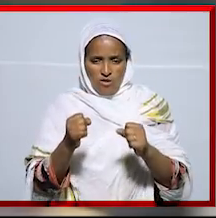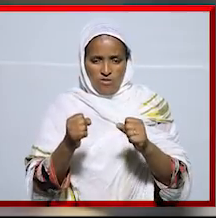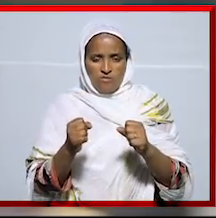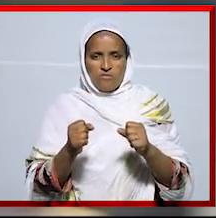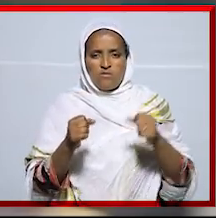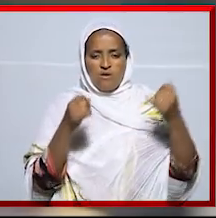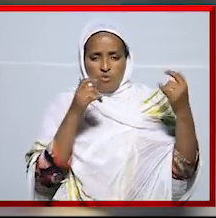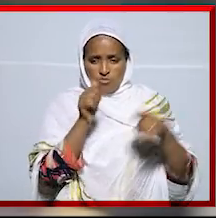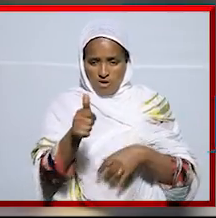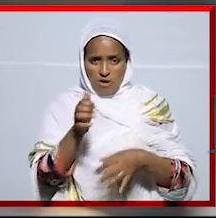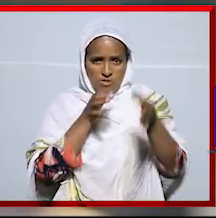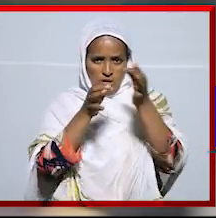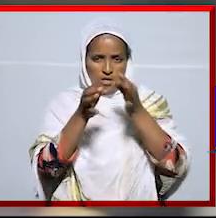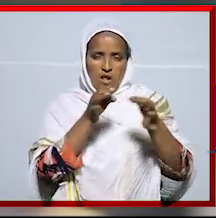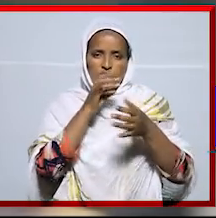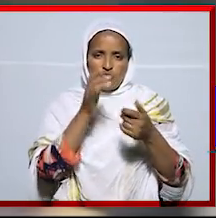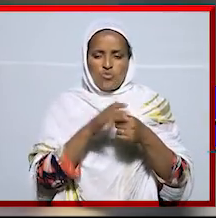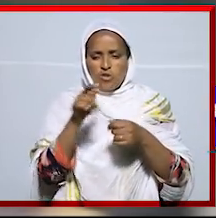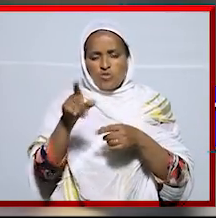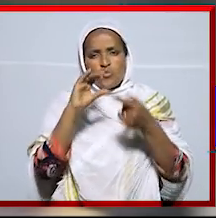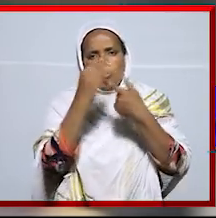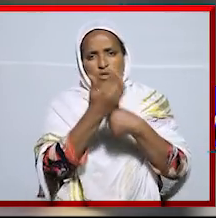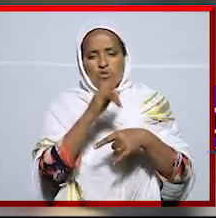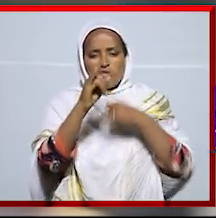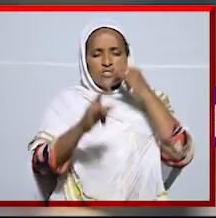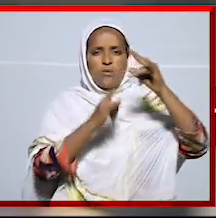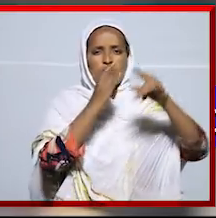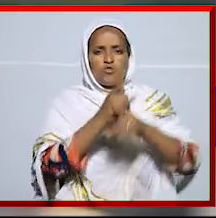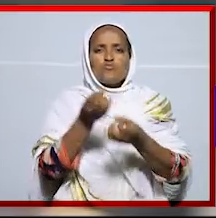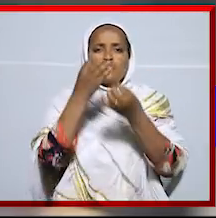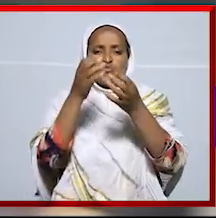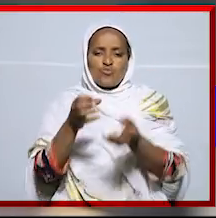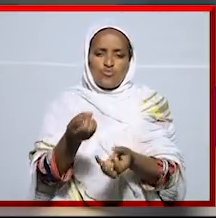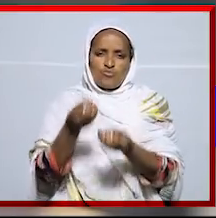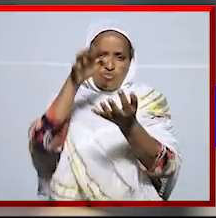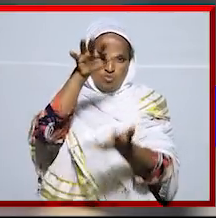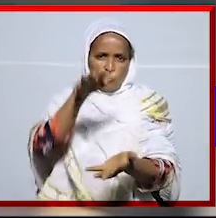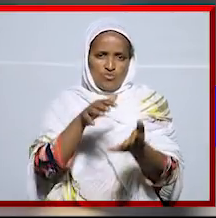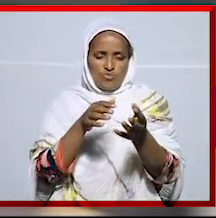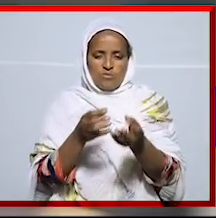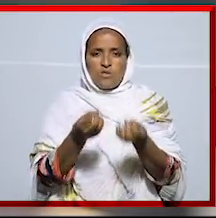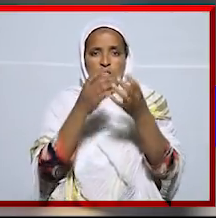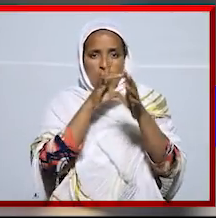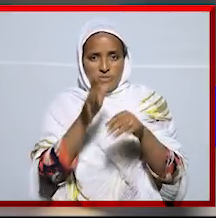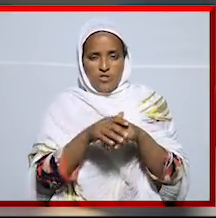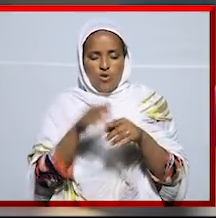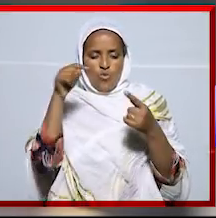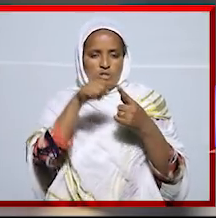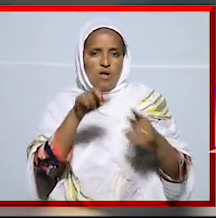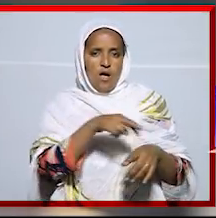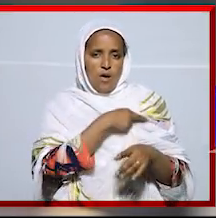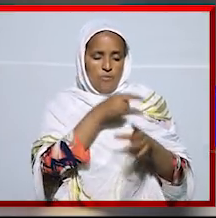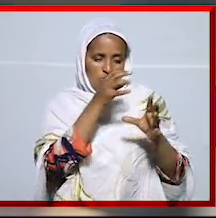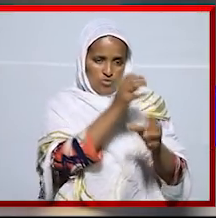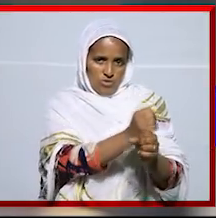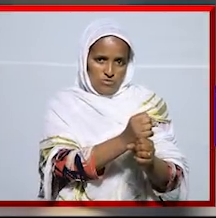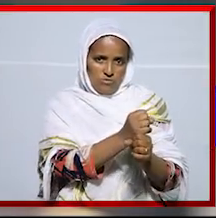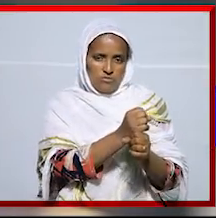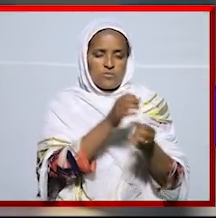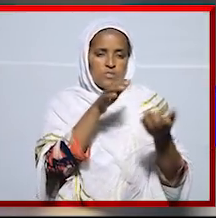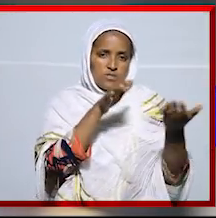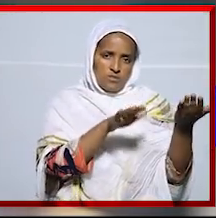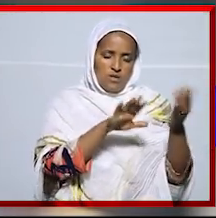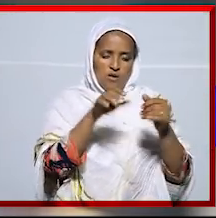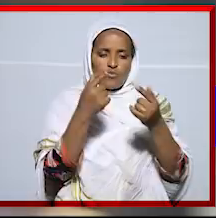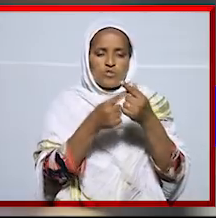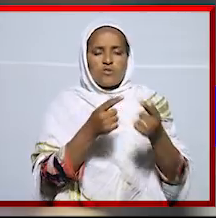ይችላል። አሁን እንደራስ አገላለጽ ነው እንደራስ አቋም ነው። ዘመናዊነቱን ብዙ ሳታበዛ ወደ ሃይማኖትን ያያዙ ነው